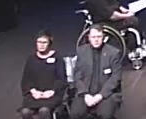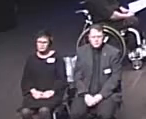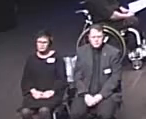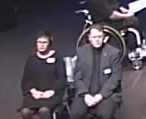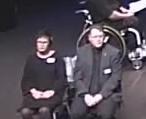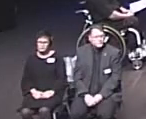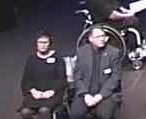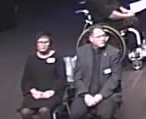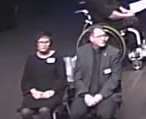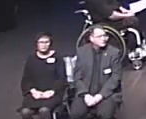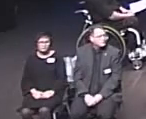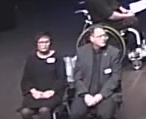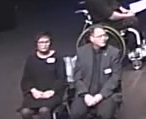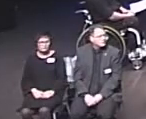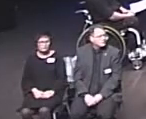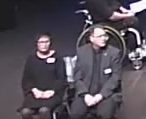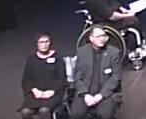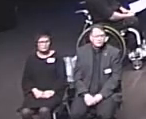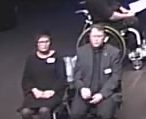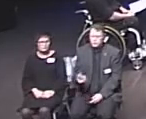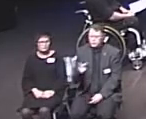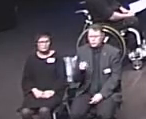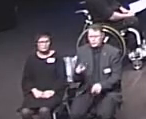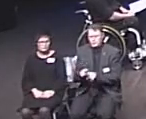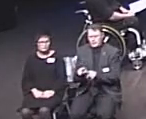Talk to each other, maybe the other person knows.